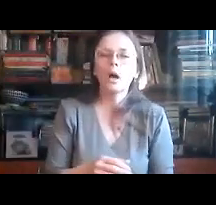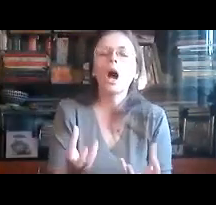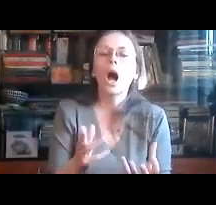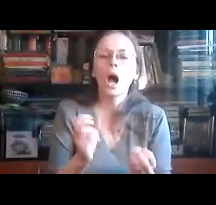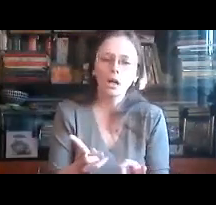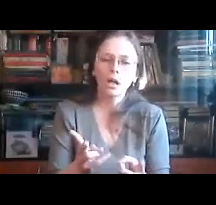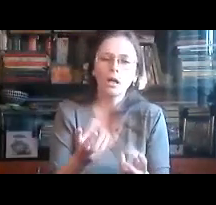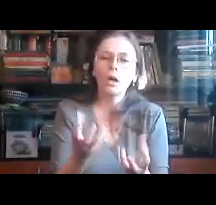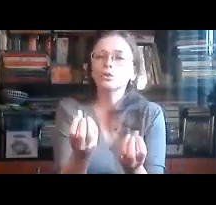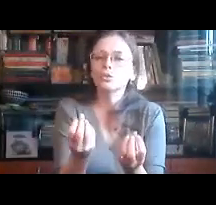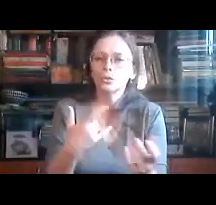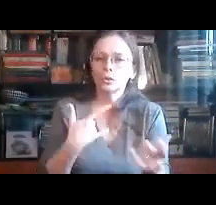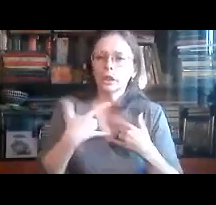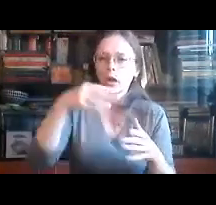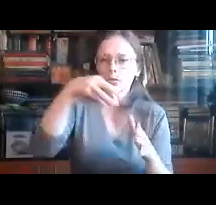происходящее?